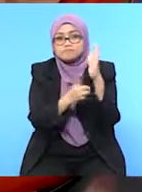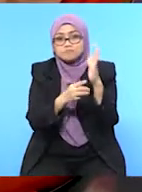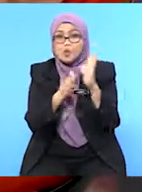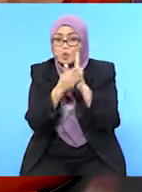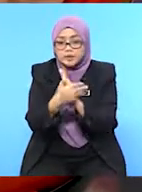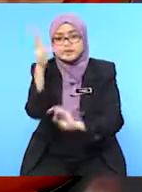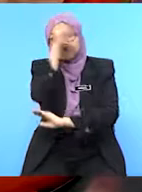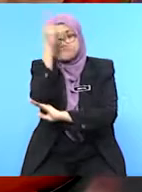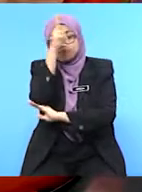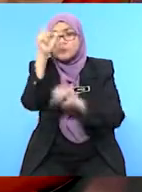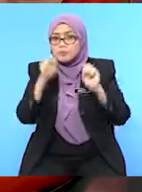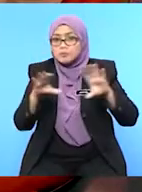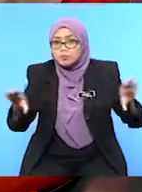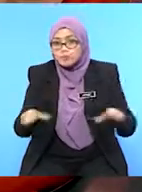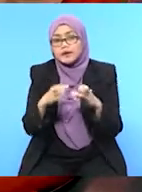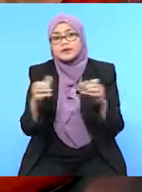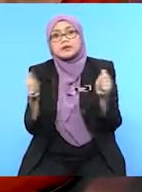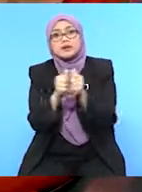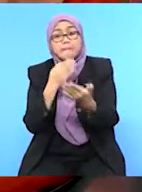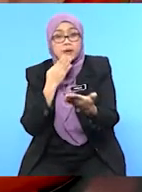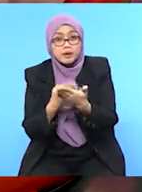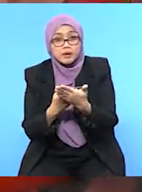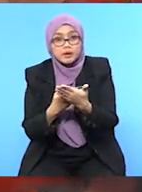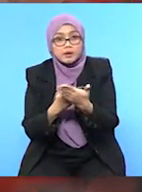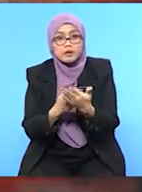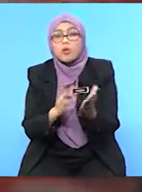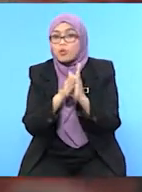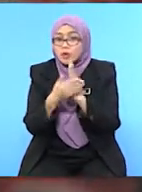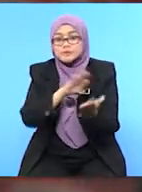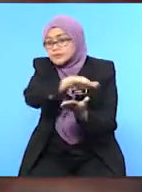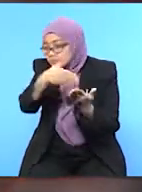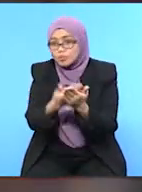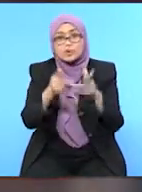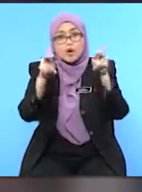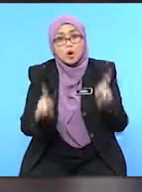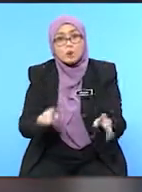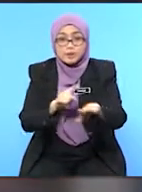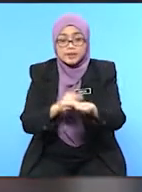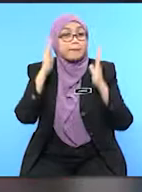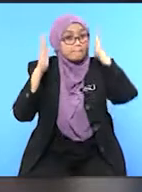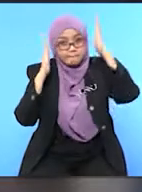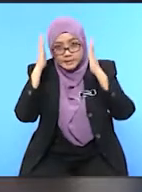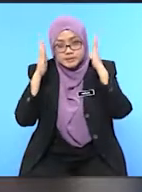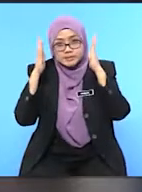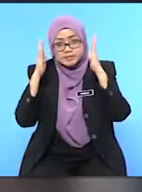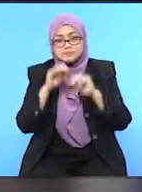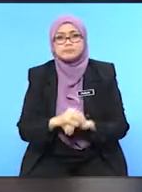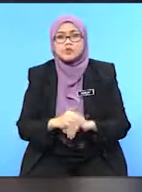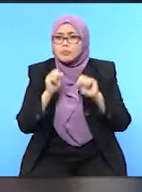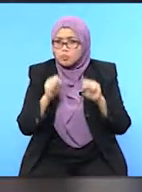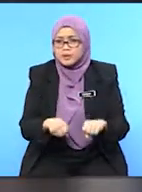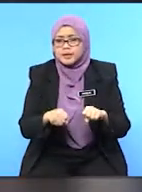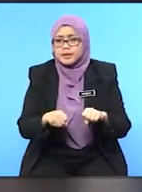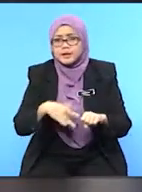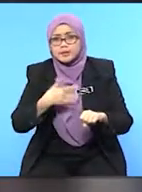dapat dicairkan dengan Gemilang oleh masyarakat yang berbilang kaum Keiko paduan kaum juga secara tidak langsung mampu meningkatkan